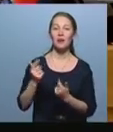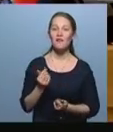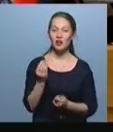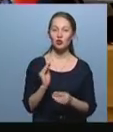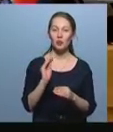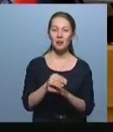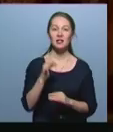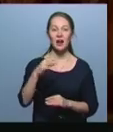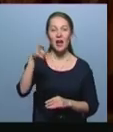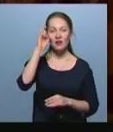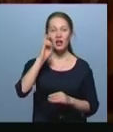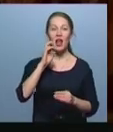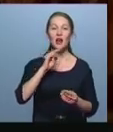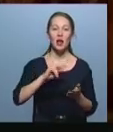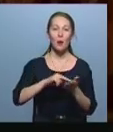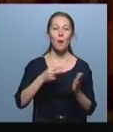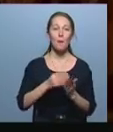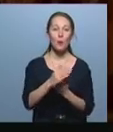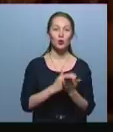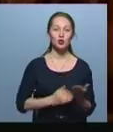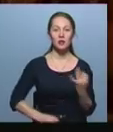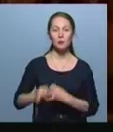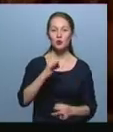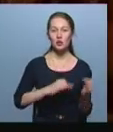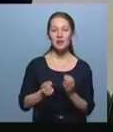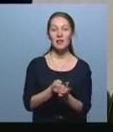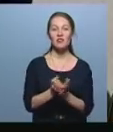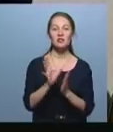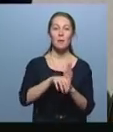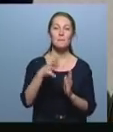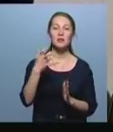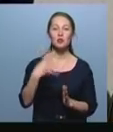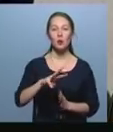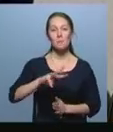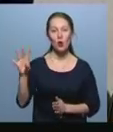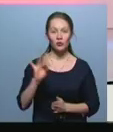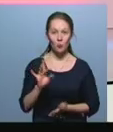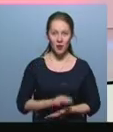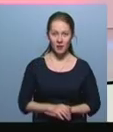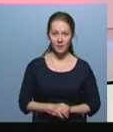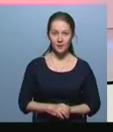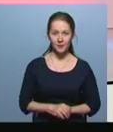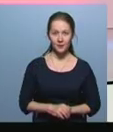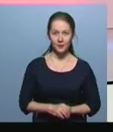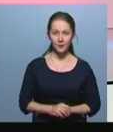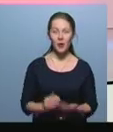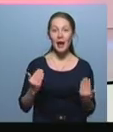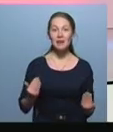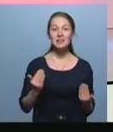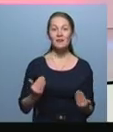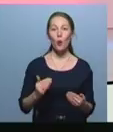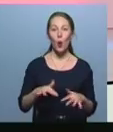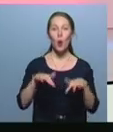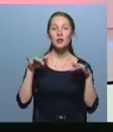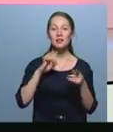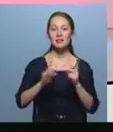федерального бюджета, он сейчас обсуждается в Госдуме, для Удмуртии зарезервировано 540 миллионов рублей. Сегодня же на аппаратном